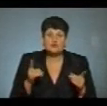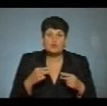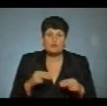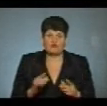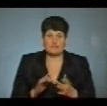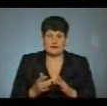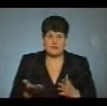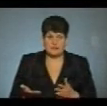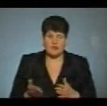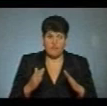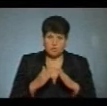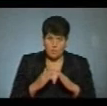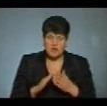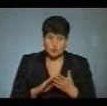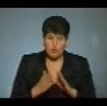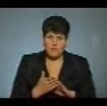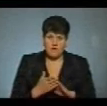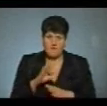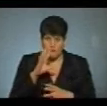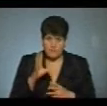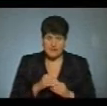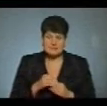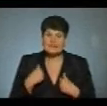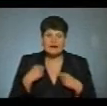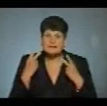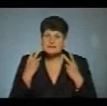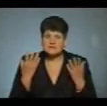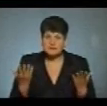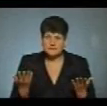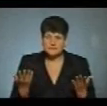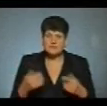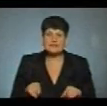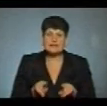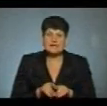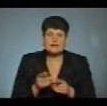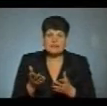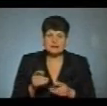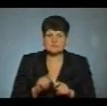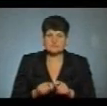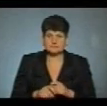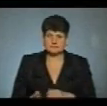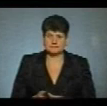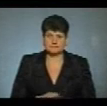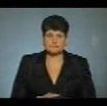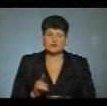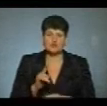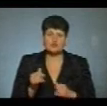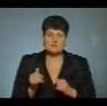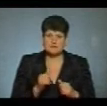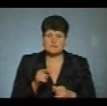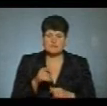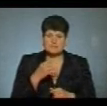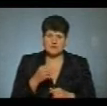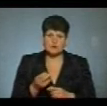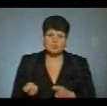інтернеті. Але в домашніх умовах, в принципі, теоретично... Я не знаю таких... речей. Щодо забезпечення, ви сказали, що